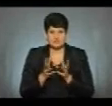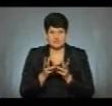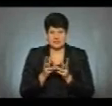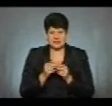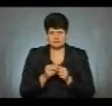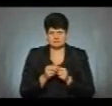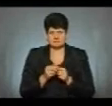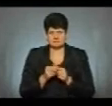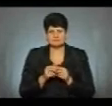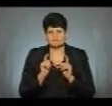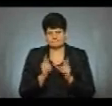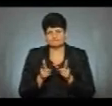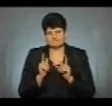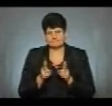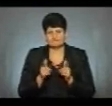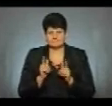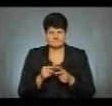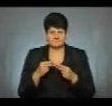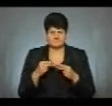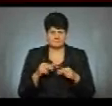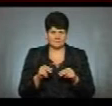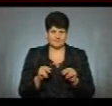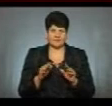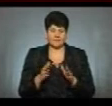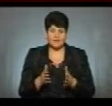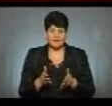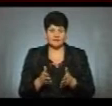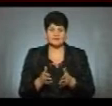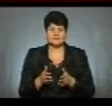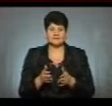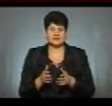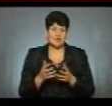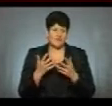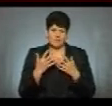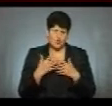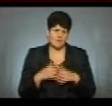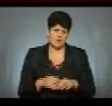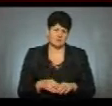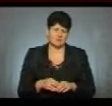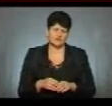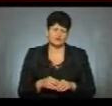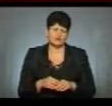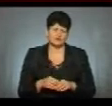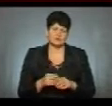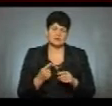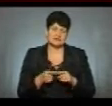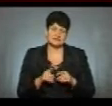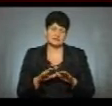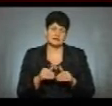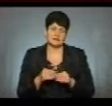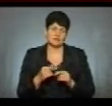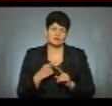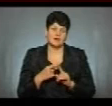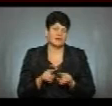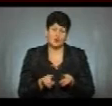кількість прихильників, які є симпатиками чинного президента, і, відповідно, автоматично це привнесло додатково.